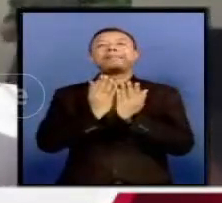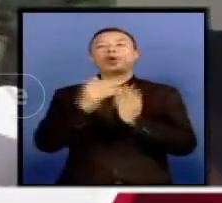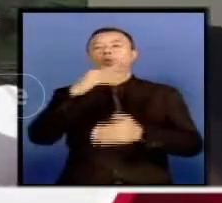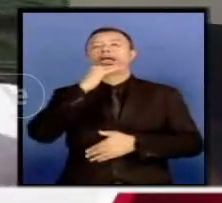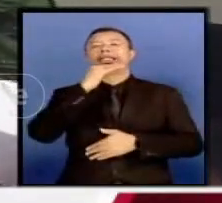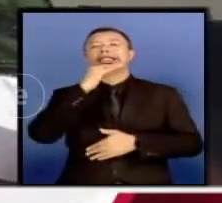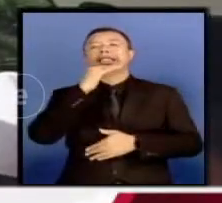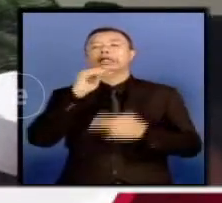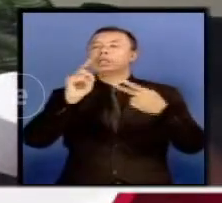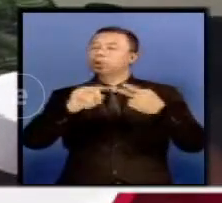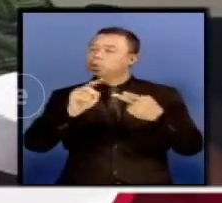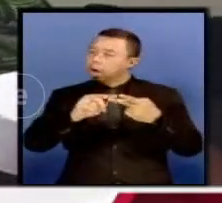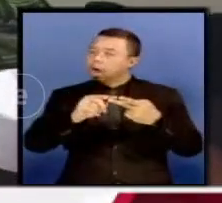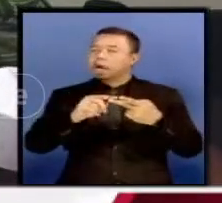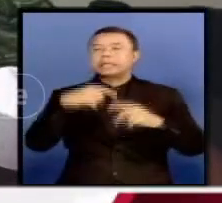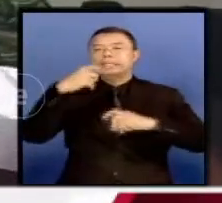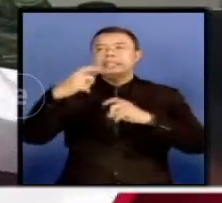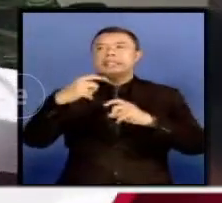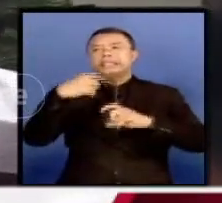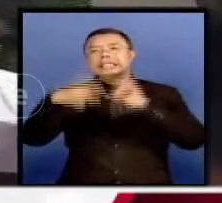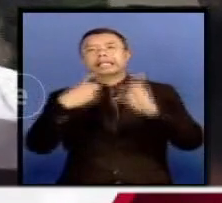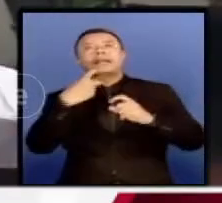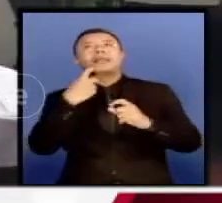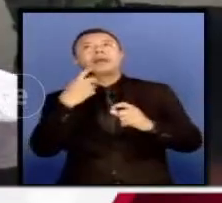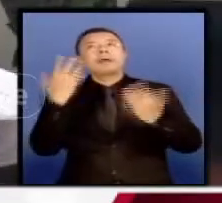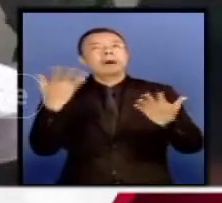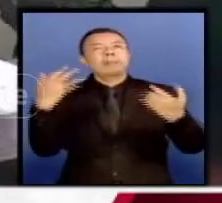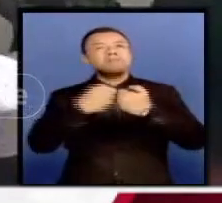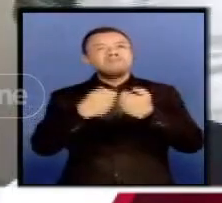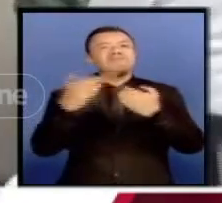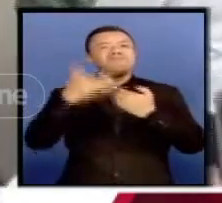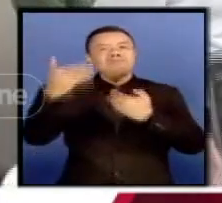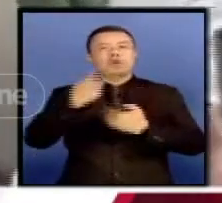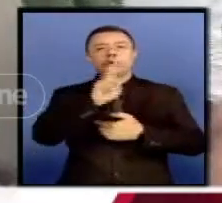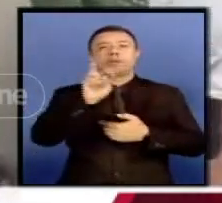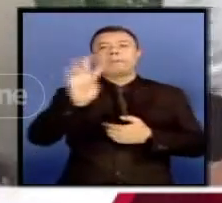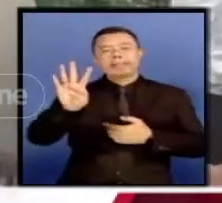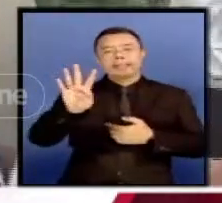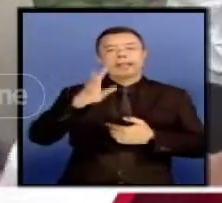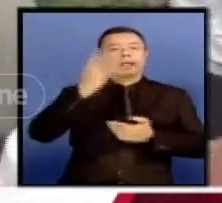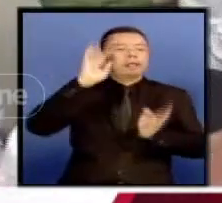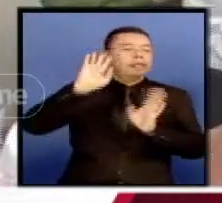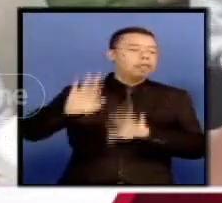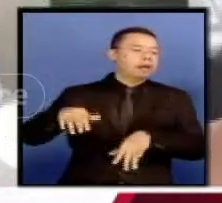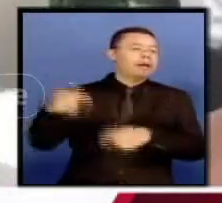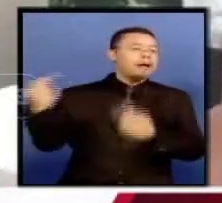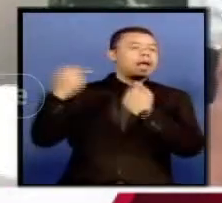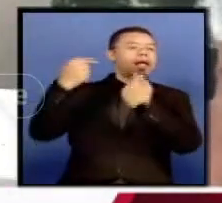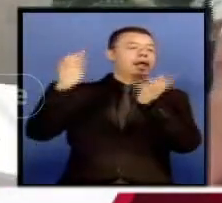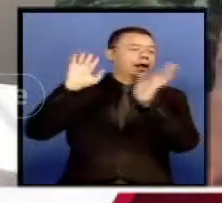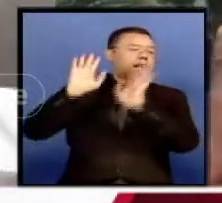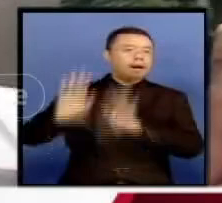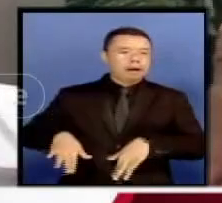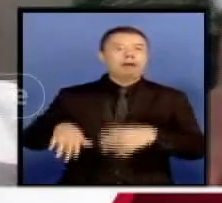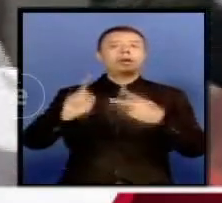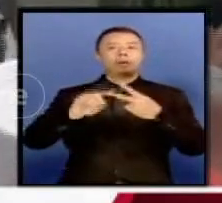Anies juga membahas tantangan perjalanan jelang 2024. Anies mengimbau agar tidak memperdulikan noise atau gangguan